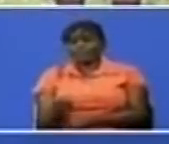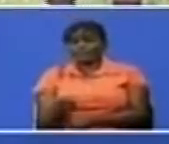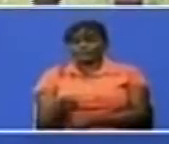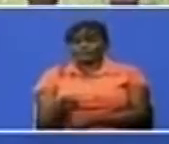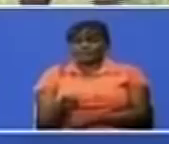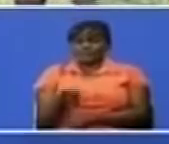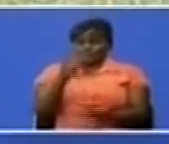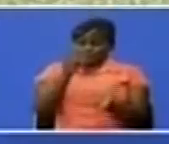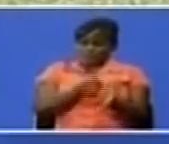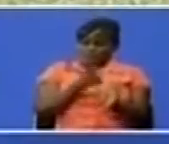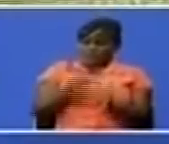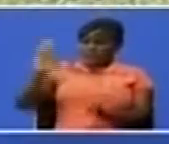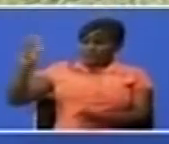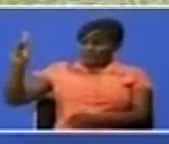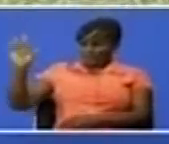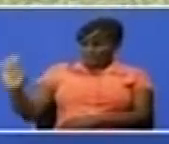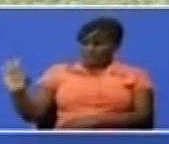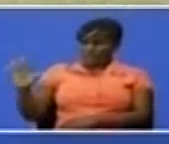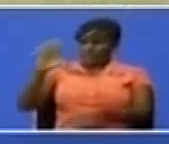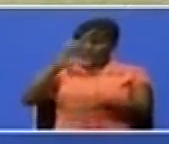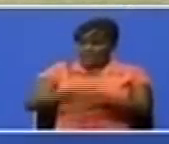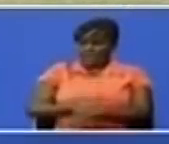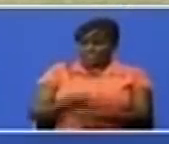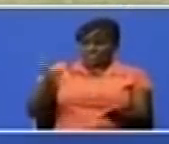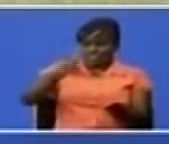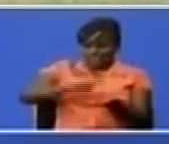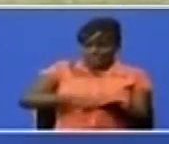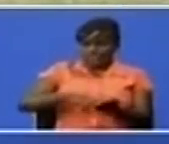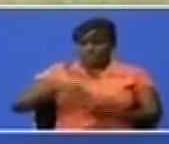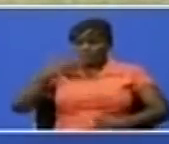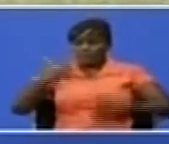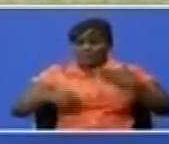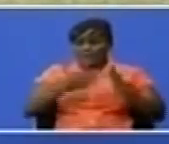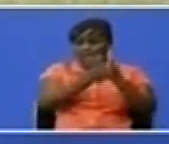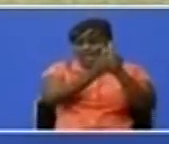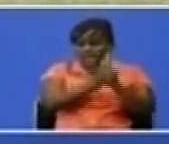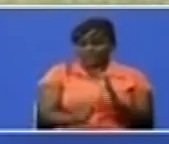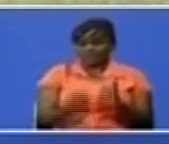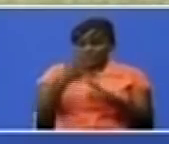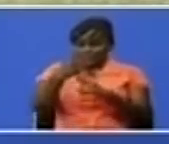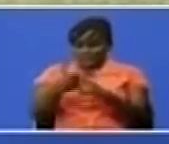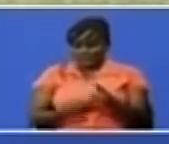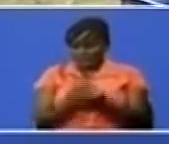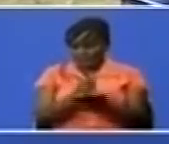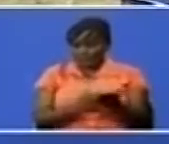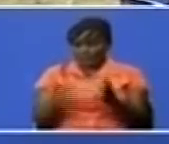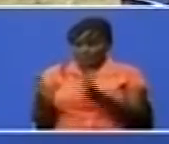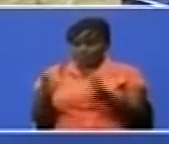Licha ya kucheza kwenye ligi ya FKF, timu hiyo ilipata kuwasajili wachezaji walio na uzoefu kutoka kwa baadhi ya timu za hadhi ya juu